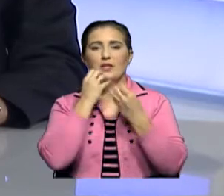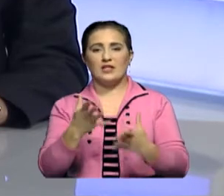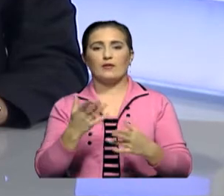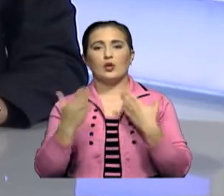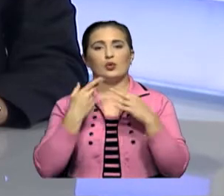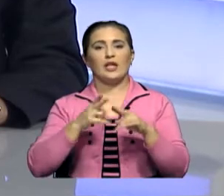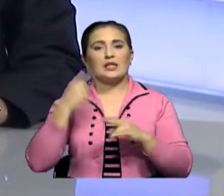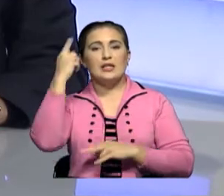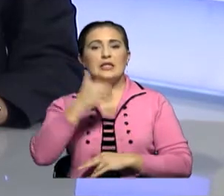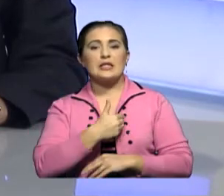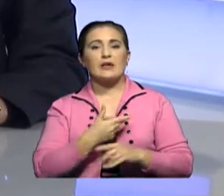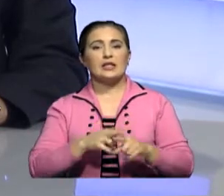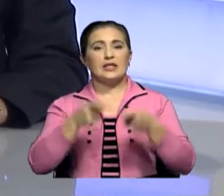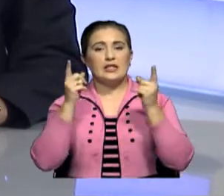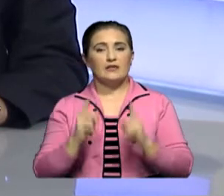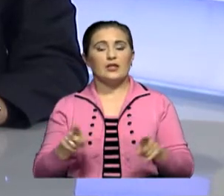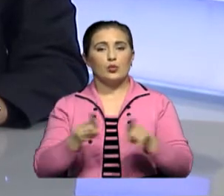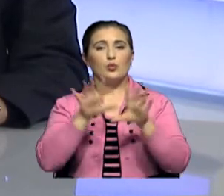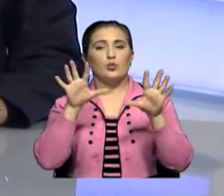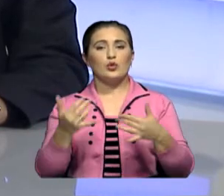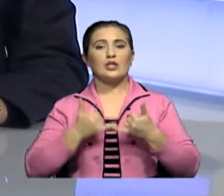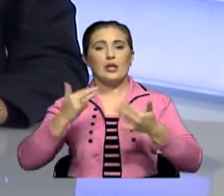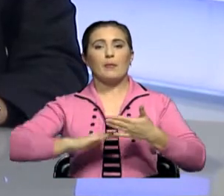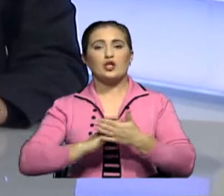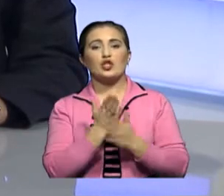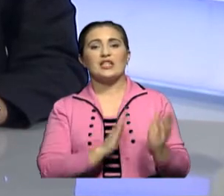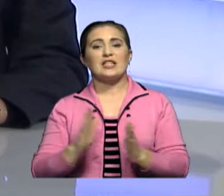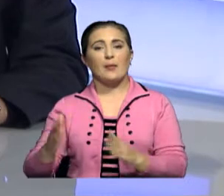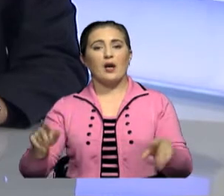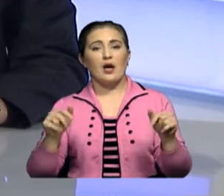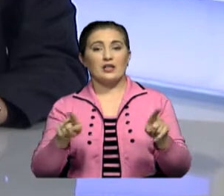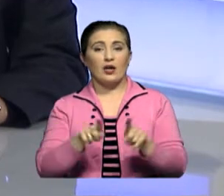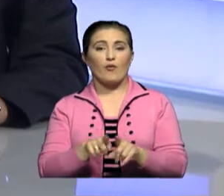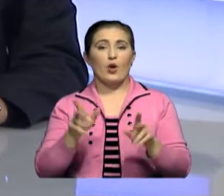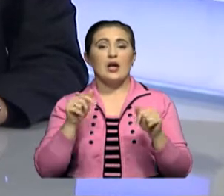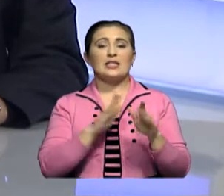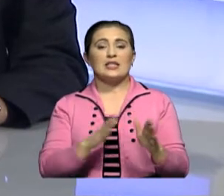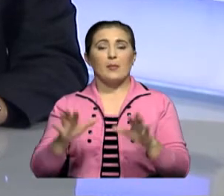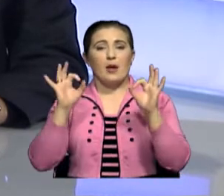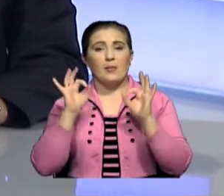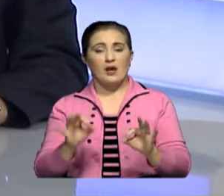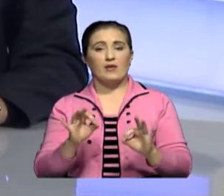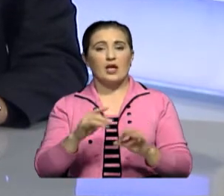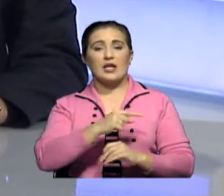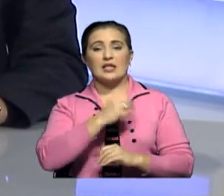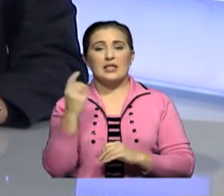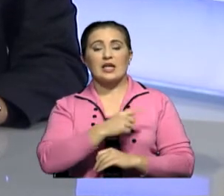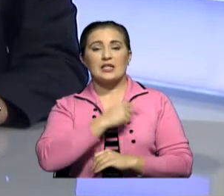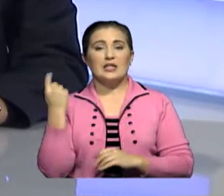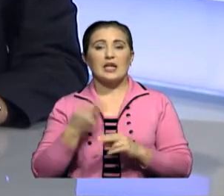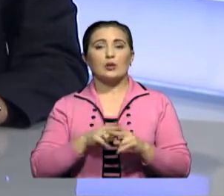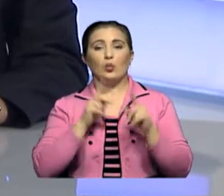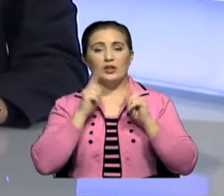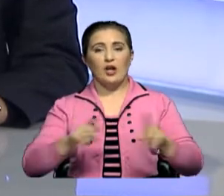к этой инициативе тадесе на беспрецедентный случай для политической системы как таковой система праймериз единой россии на действительно уникально в